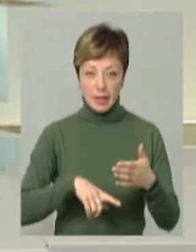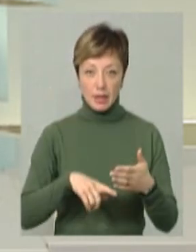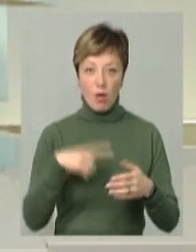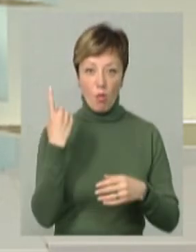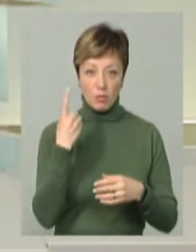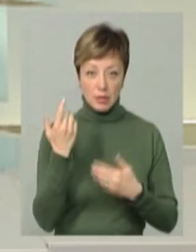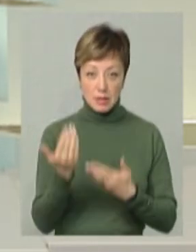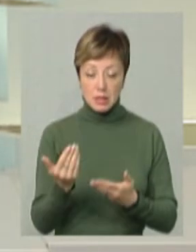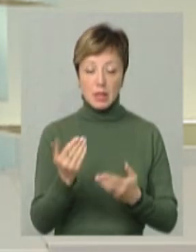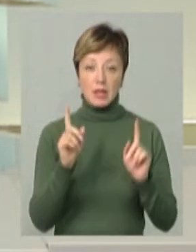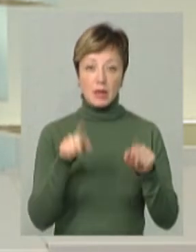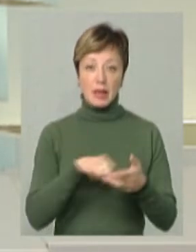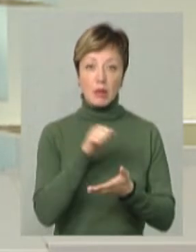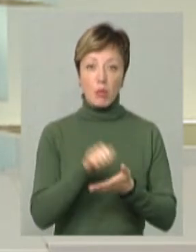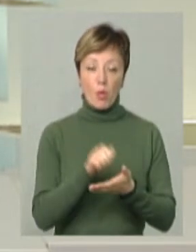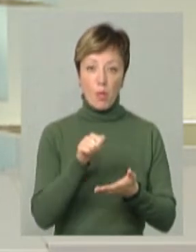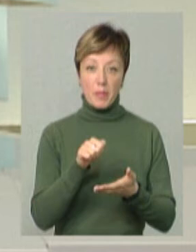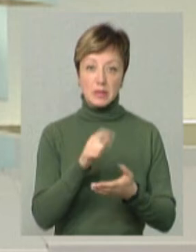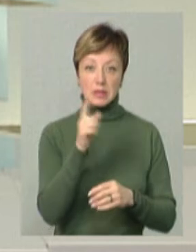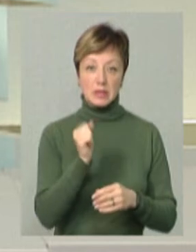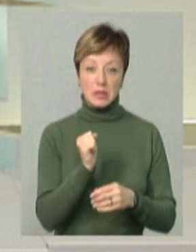релігій, та дипломи